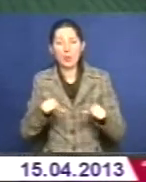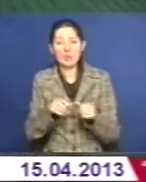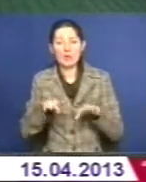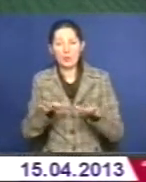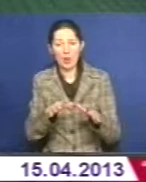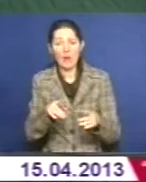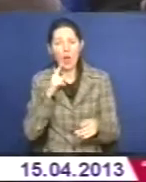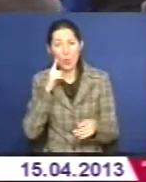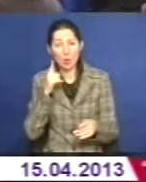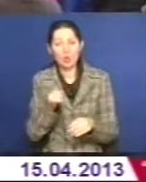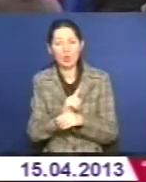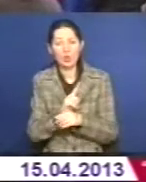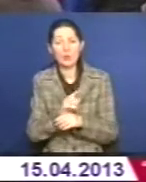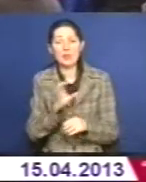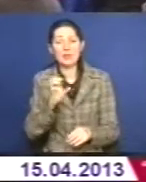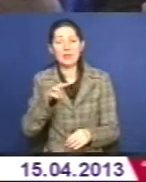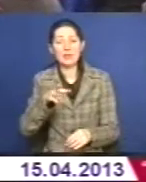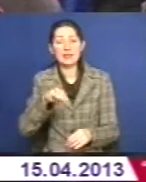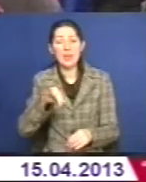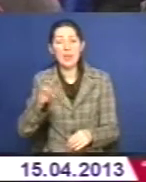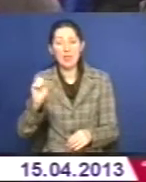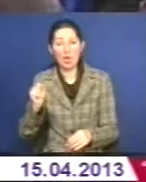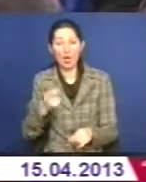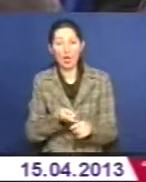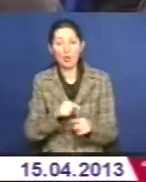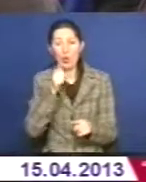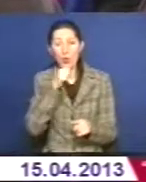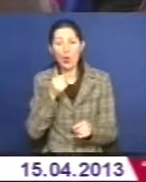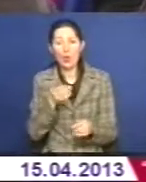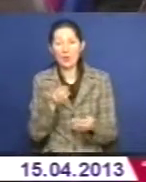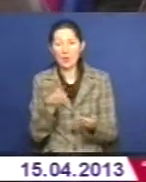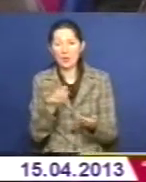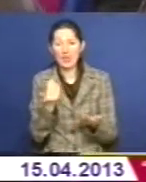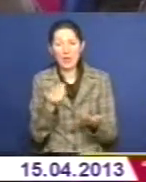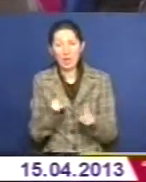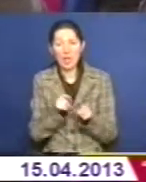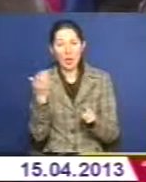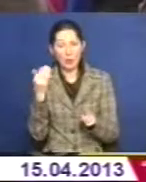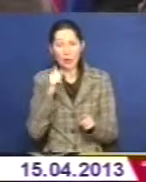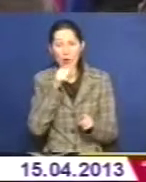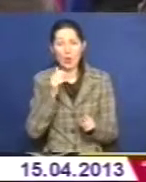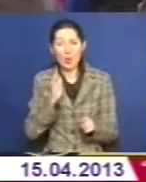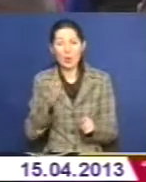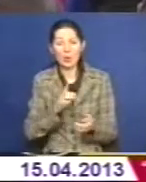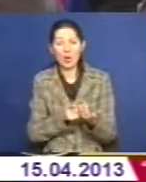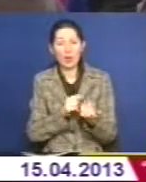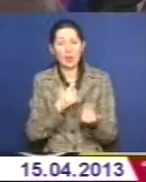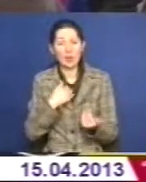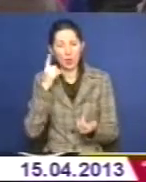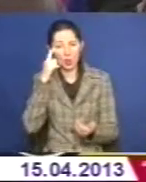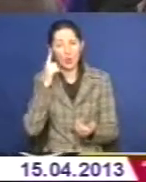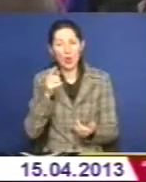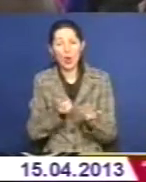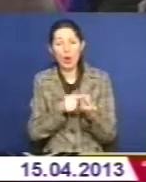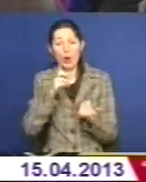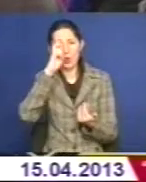Тернопільська семінарія. Я думаю, цього року немає менше людей, як було минулого року. Десь рахувати, я думаю, рахує Господь на небі, а ми повинні